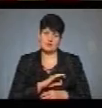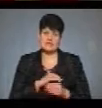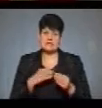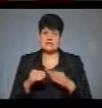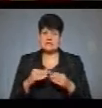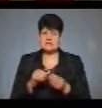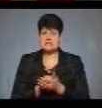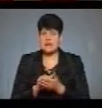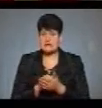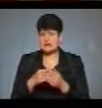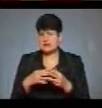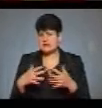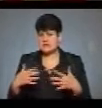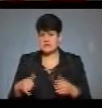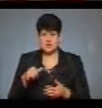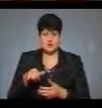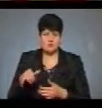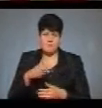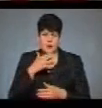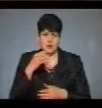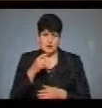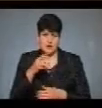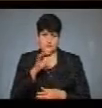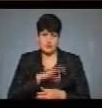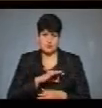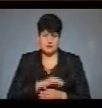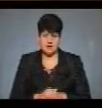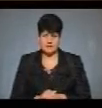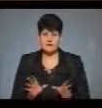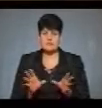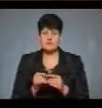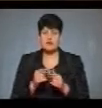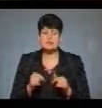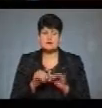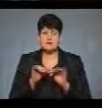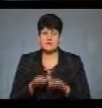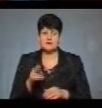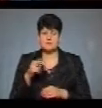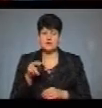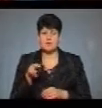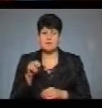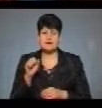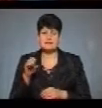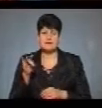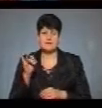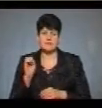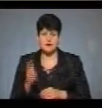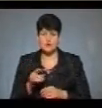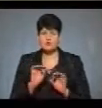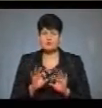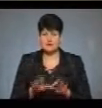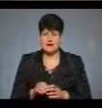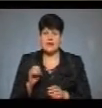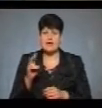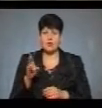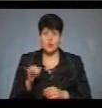тканини різних сумок багаторазового використання. Співорганізатор акції Дмитро Пастернак розповідає.